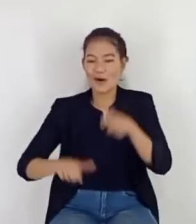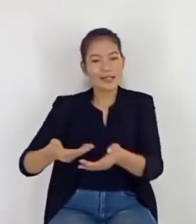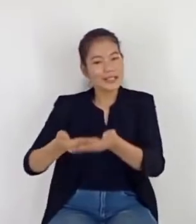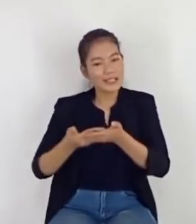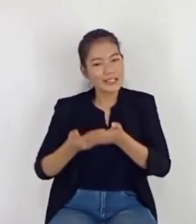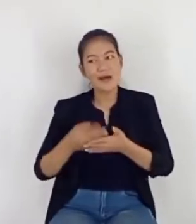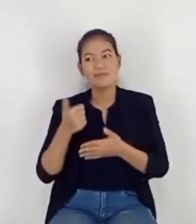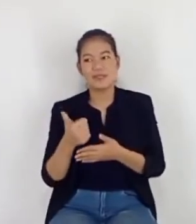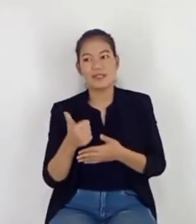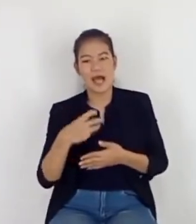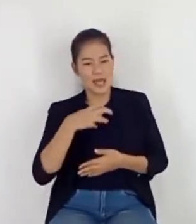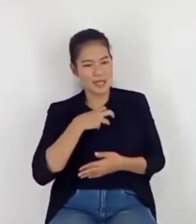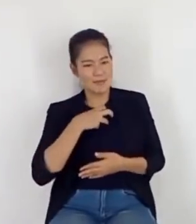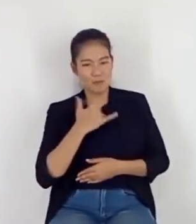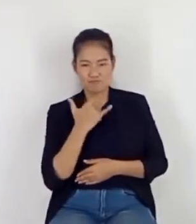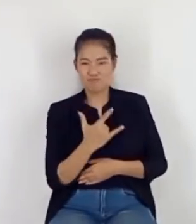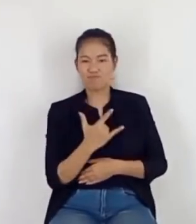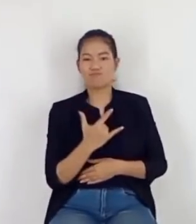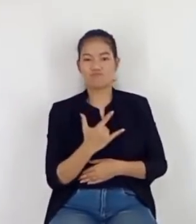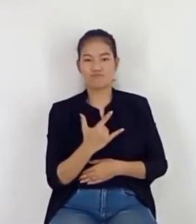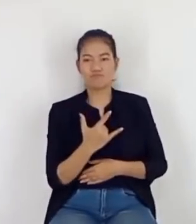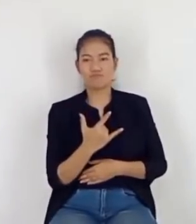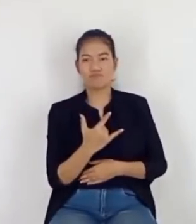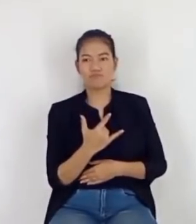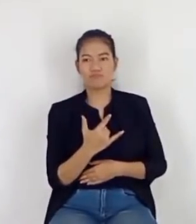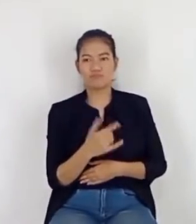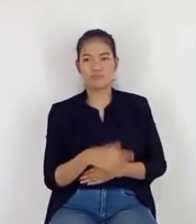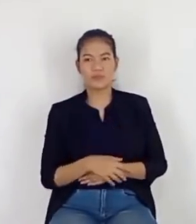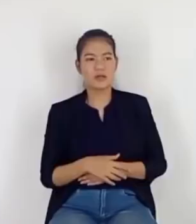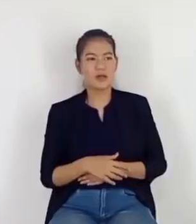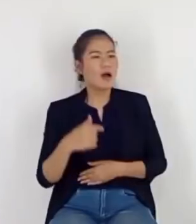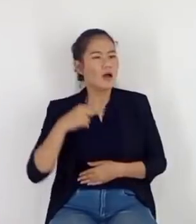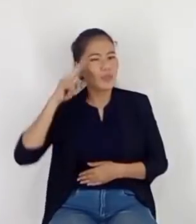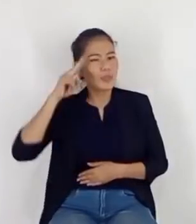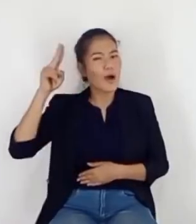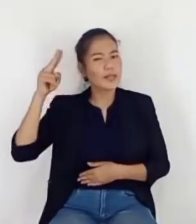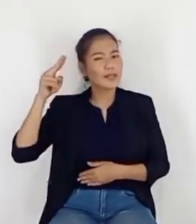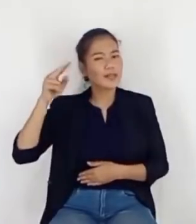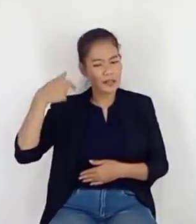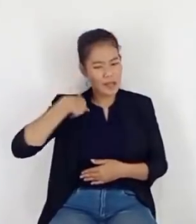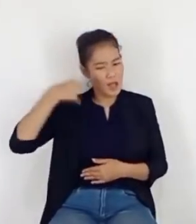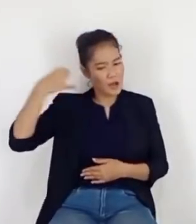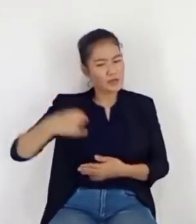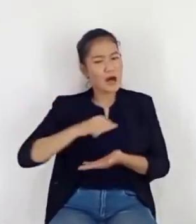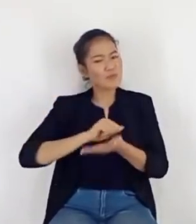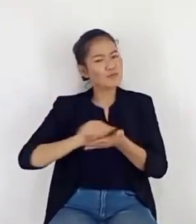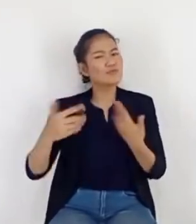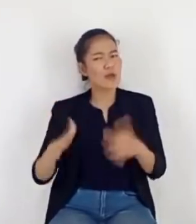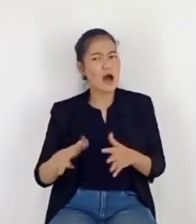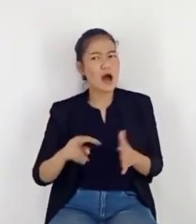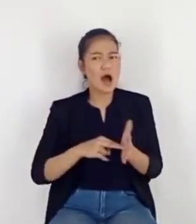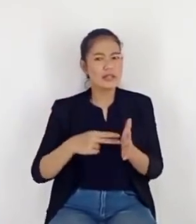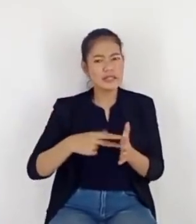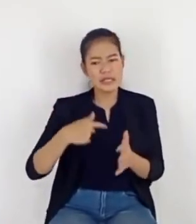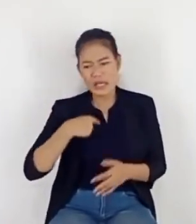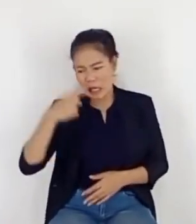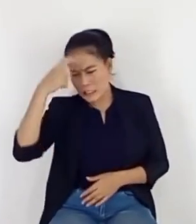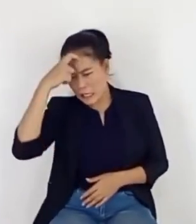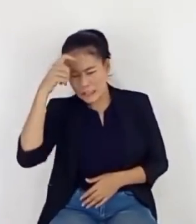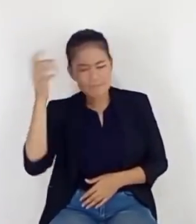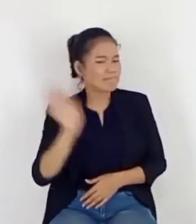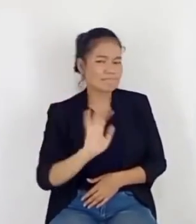dan mengimani dirinya. Saya sudah diampuni Tuhan. Jadi jangan saya merasa ini penyakit saya karena hukuman